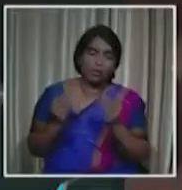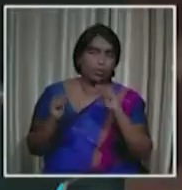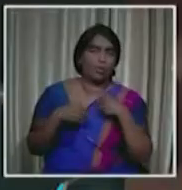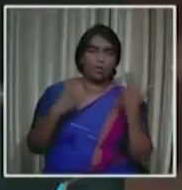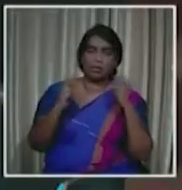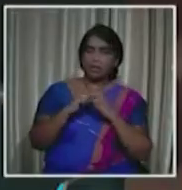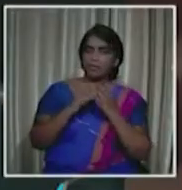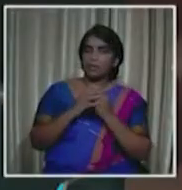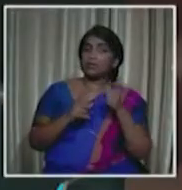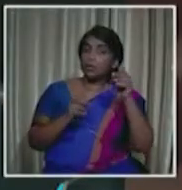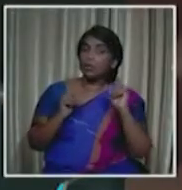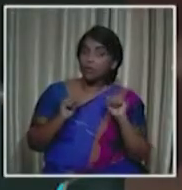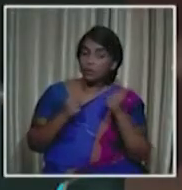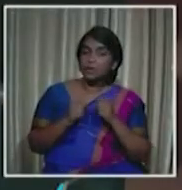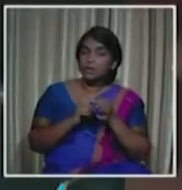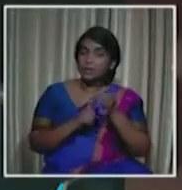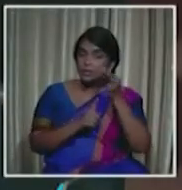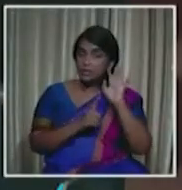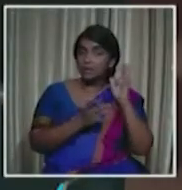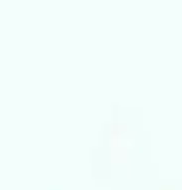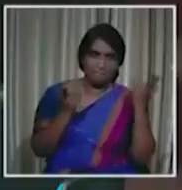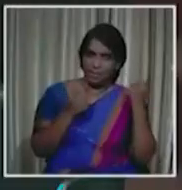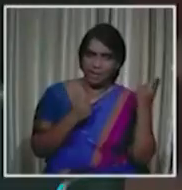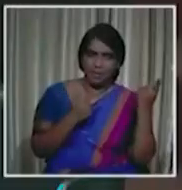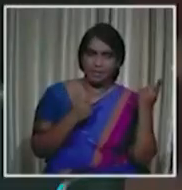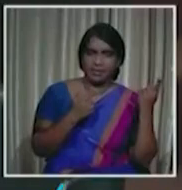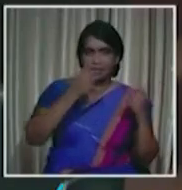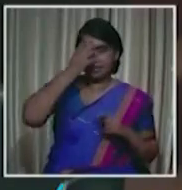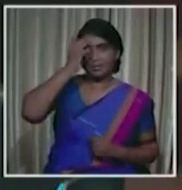නැහැ. ඔබතුමා උත්සාහ කරන්න මේ ජනාධිපතිතුමා නිදොස් කොට නිදාස් කරන්න.